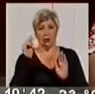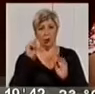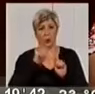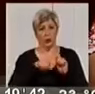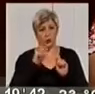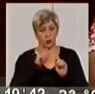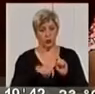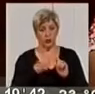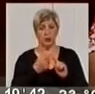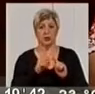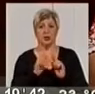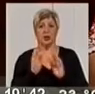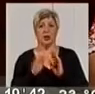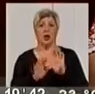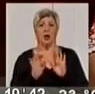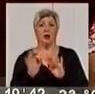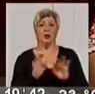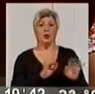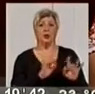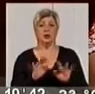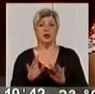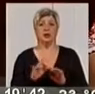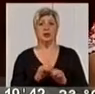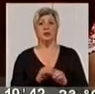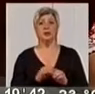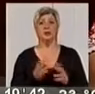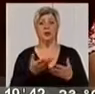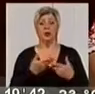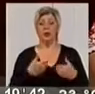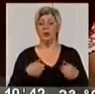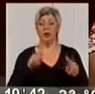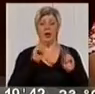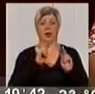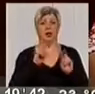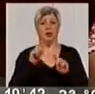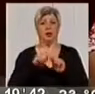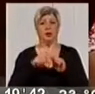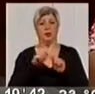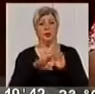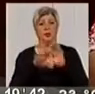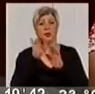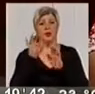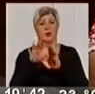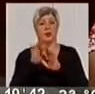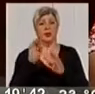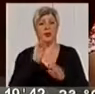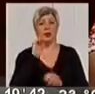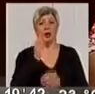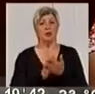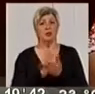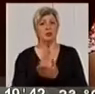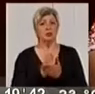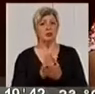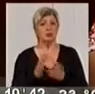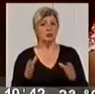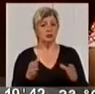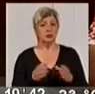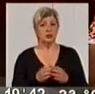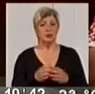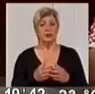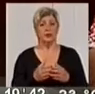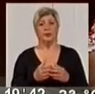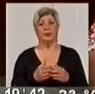тільки, скажімо, власником цих. Власник. Ми не контролюємо підбір. Ми єдине контактуємо, щоб і сьогодні в